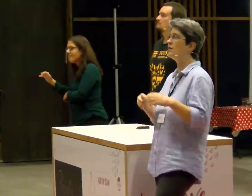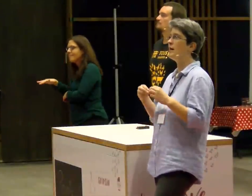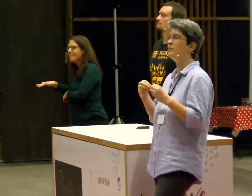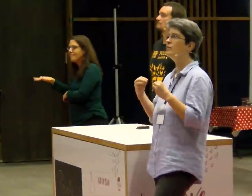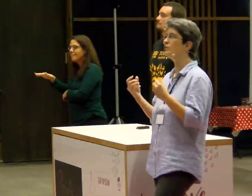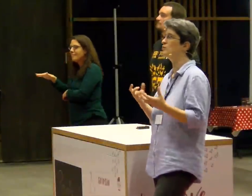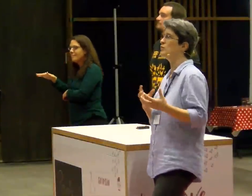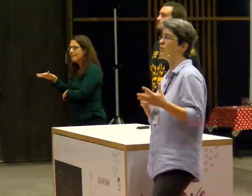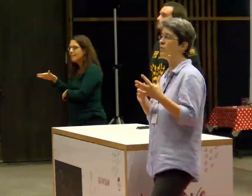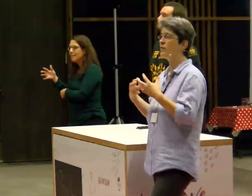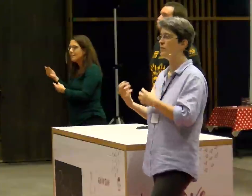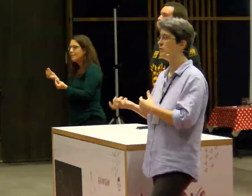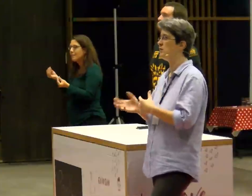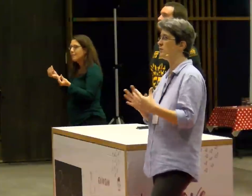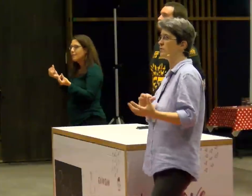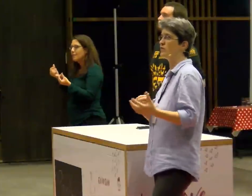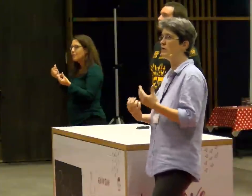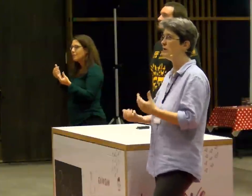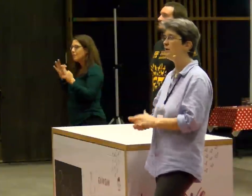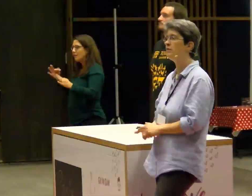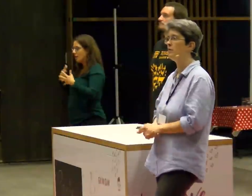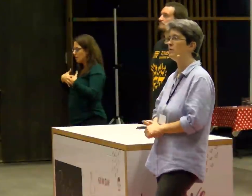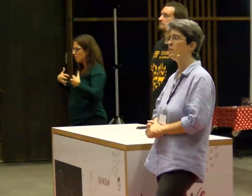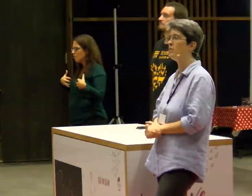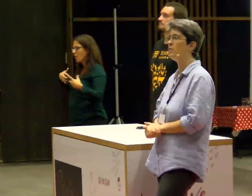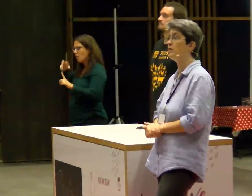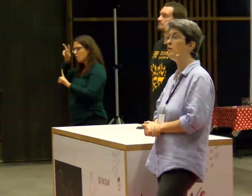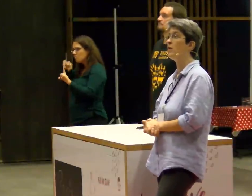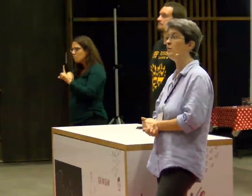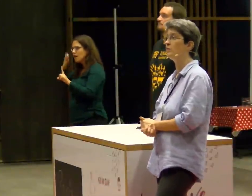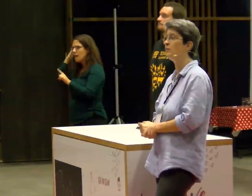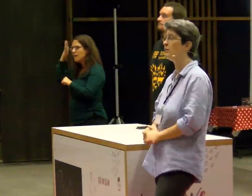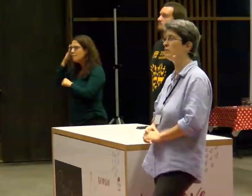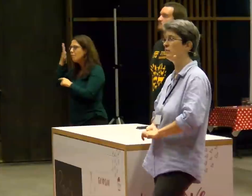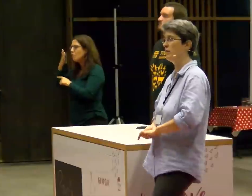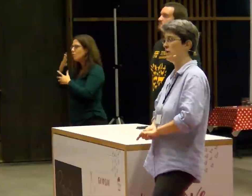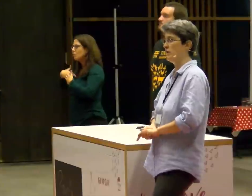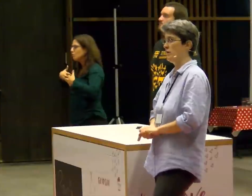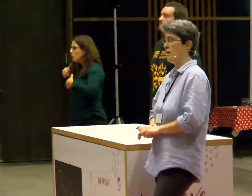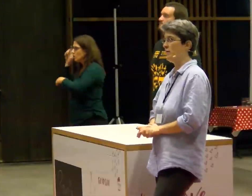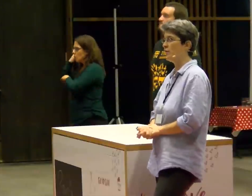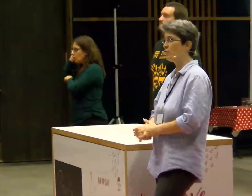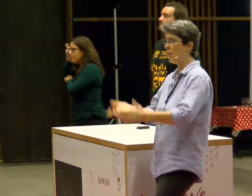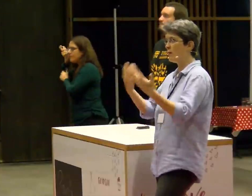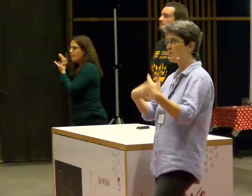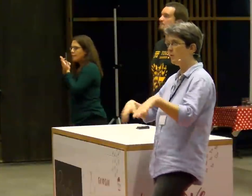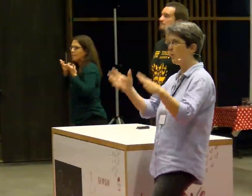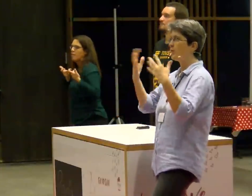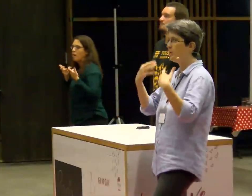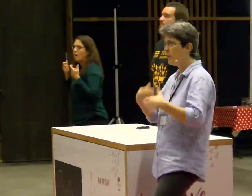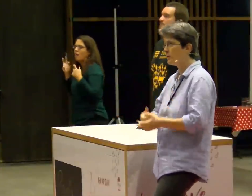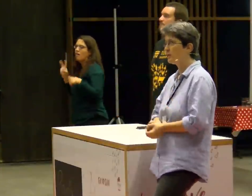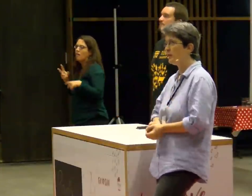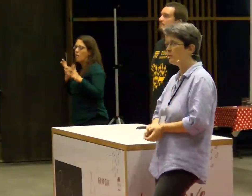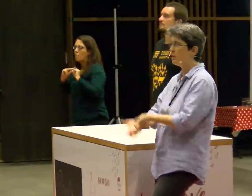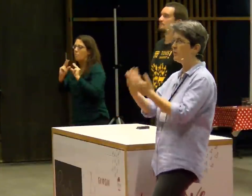tout ce qu'il y a de nouveau justement en éthologie, en sciences cognitives, qu'on ignore bien souvent, avec ce qu'on nous rabâche sur le propre